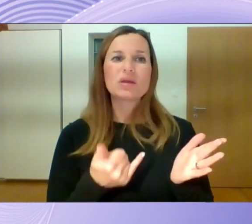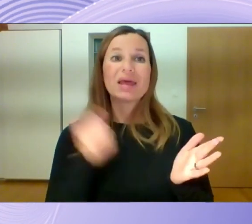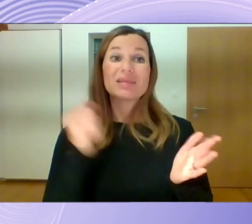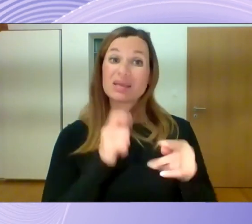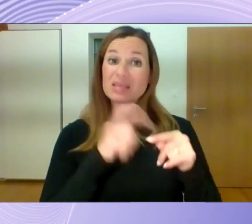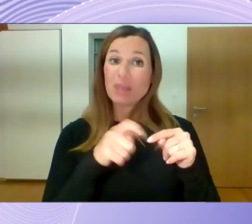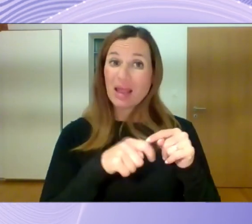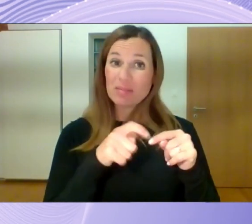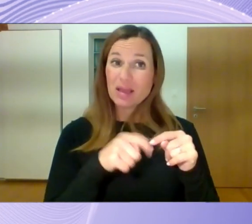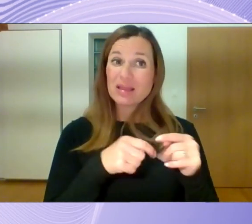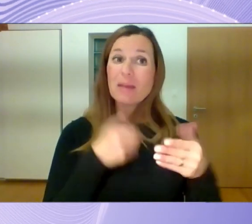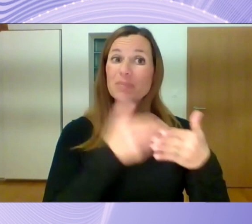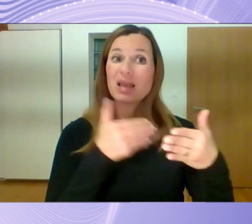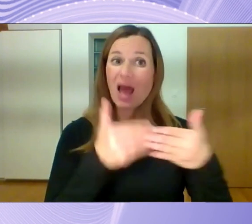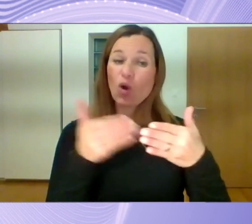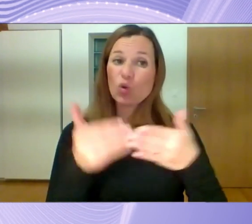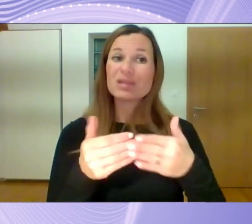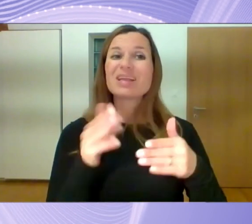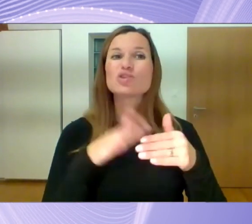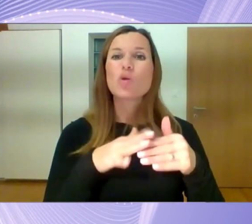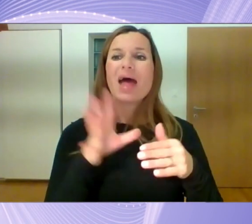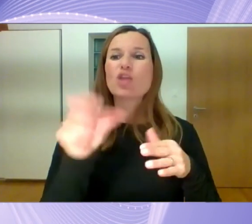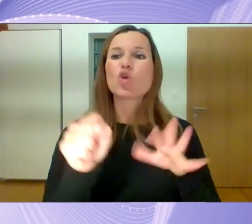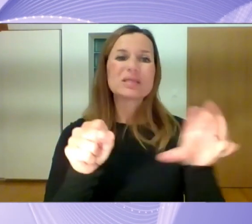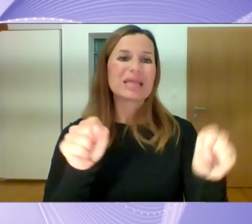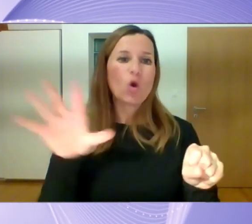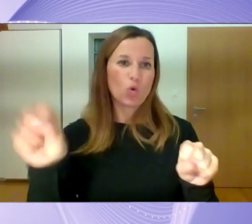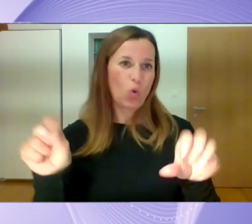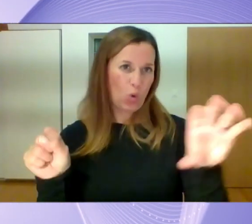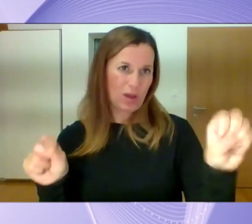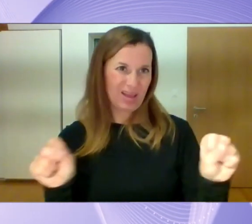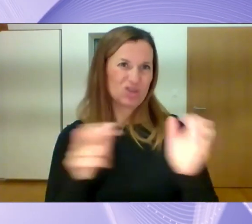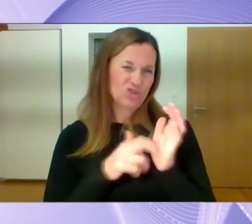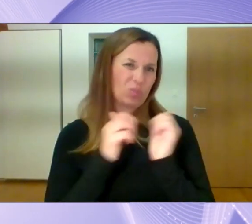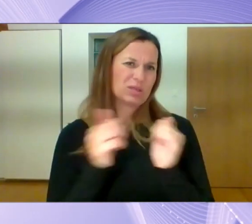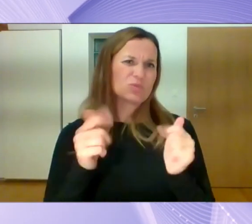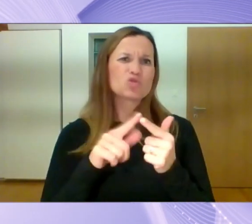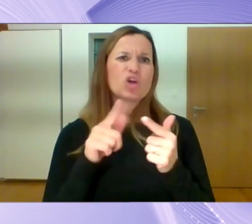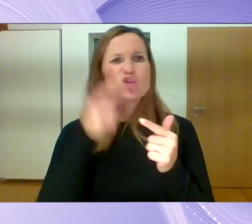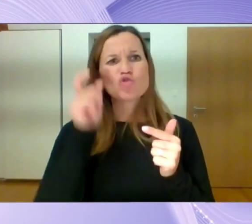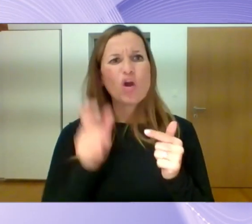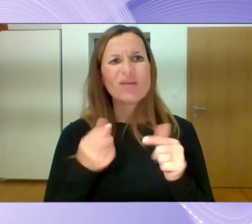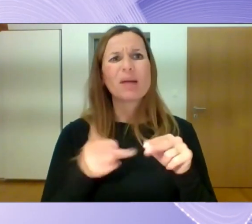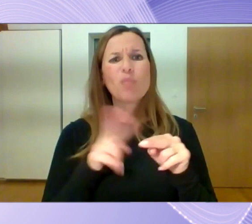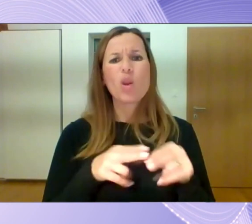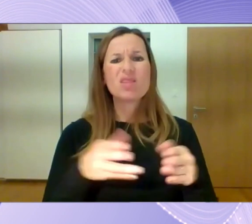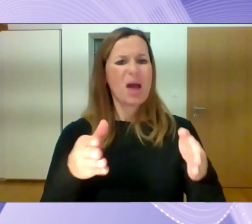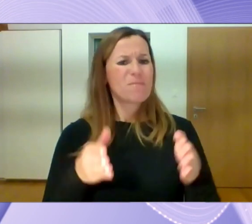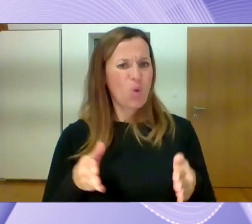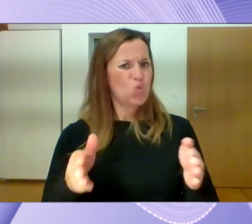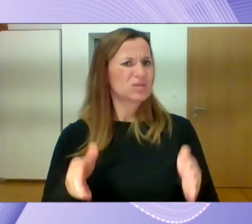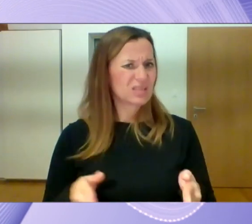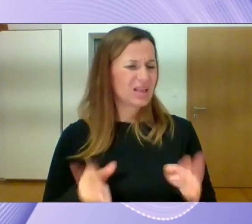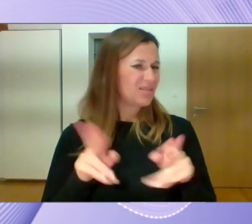predmete prilagodi tako, da so na dosegu rok. Posebej, če je človek bolj na postelji, ali pa tudi, če je starejši, pa težko